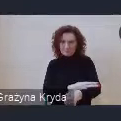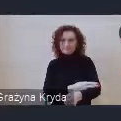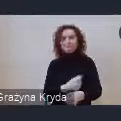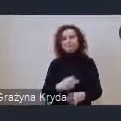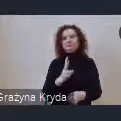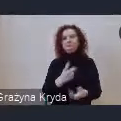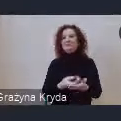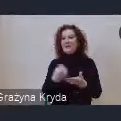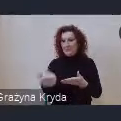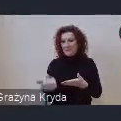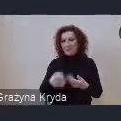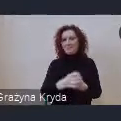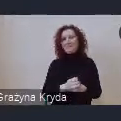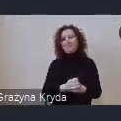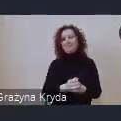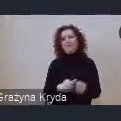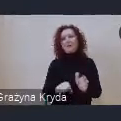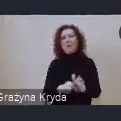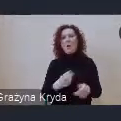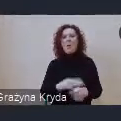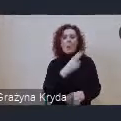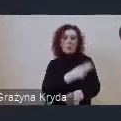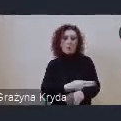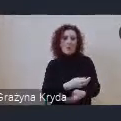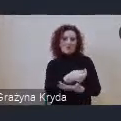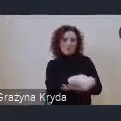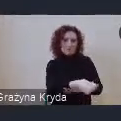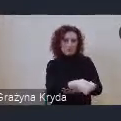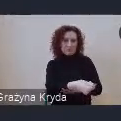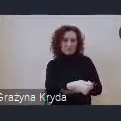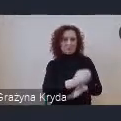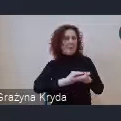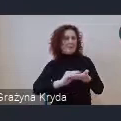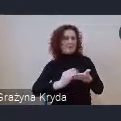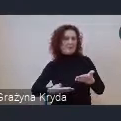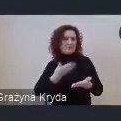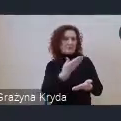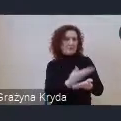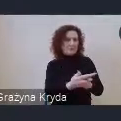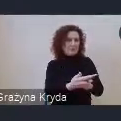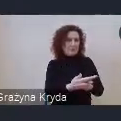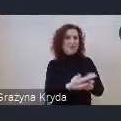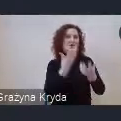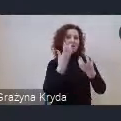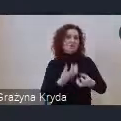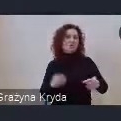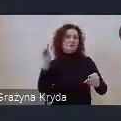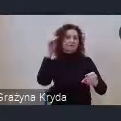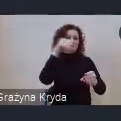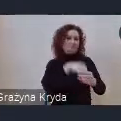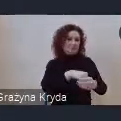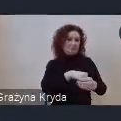postępowania do urzędu złożyć wniosek o zapewnienie mu dostępności czyli zapewnienie możliwości wzięcia udziału w tym wydarzeniu